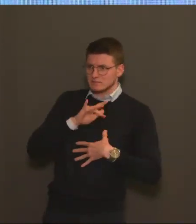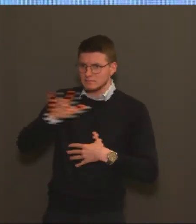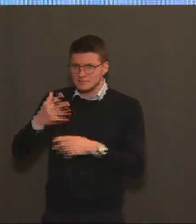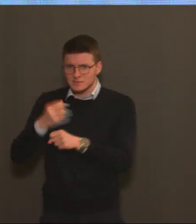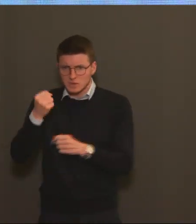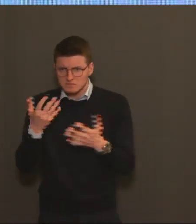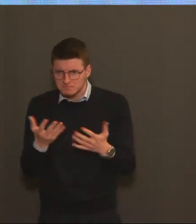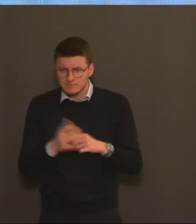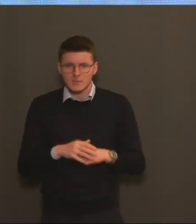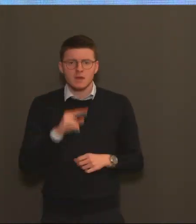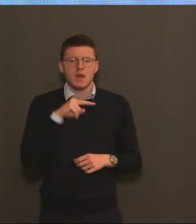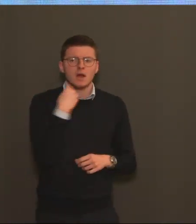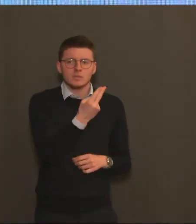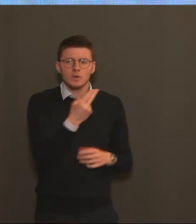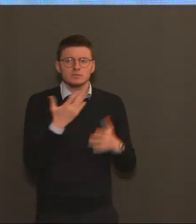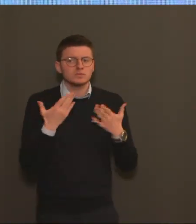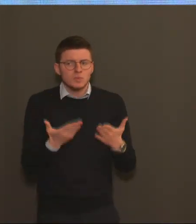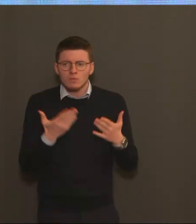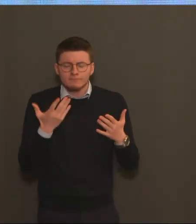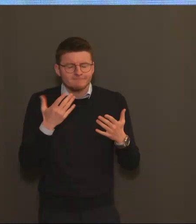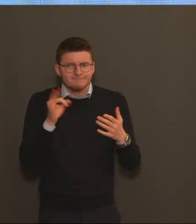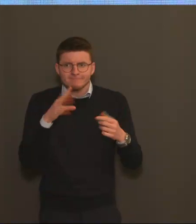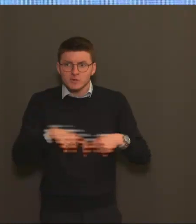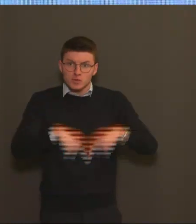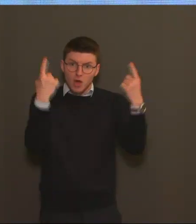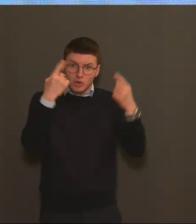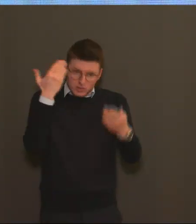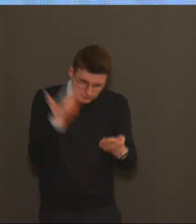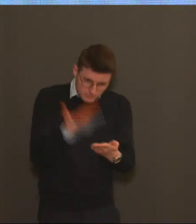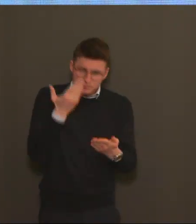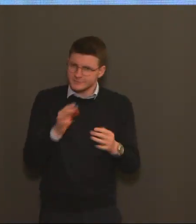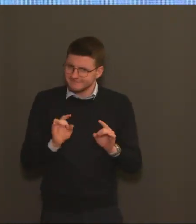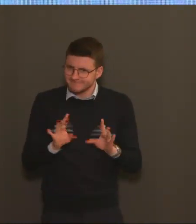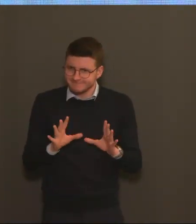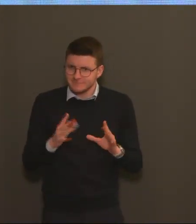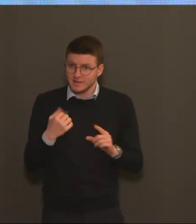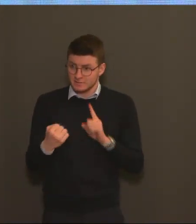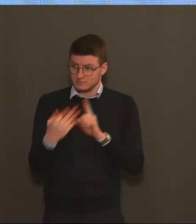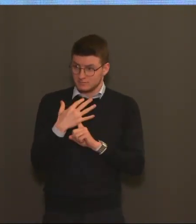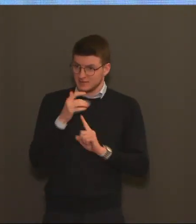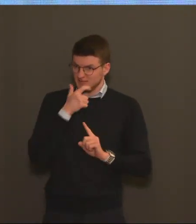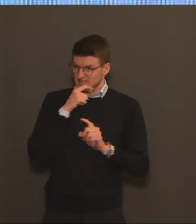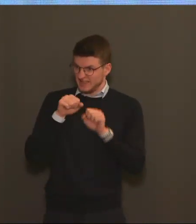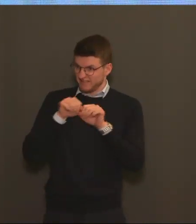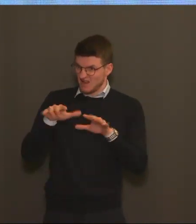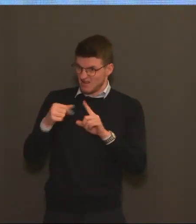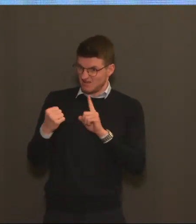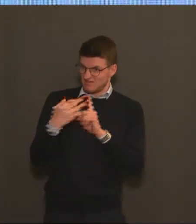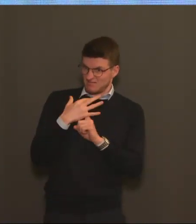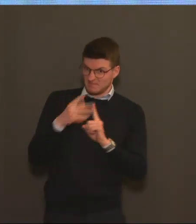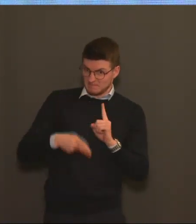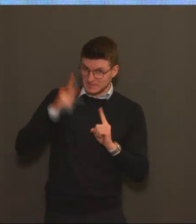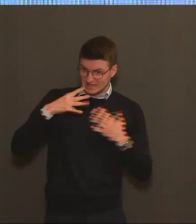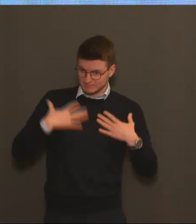na een besmetting dan wat we vroeger gezien hebben. Het is wel zo dat er een aantal studies zijn uit het buitenland, meer specifiek